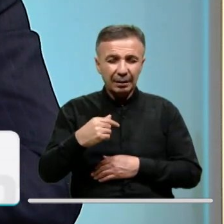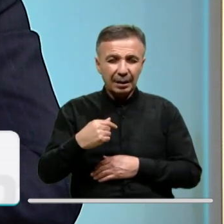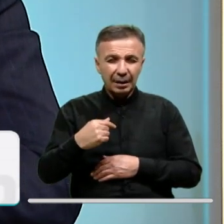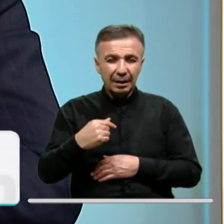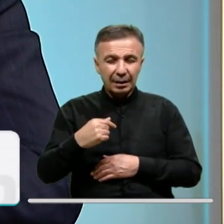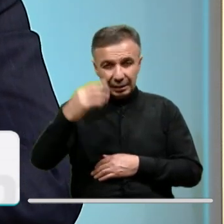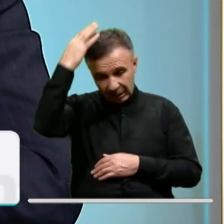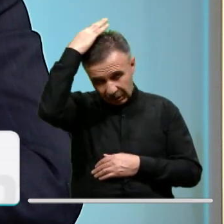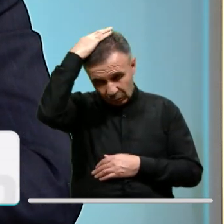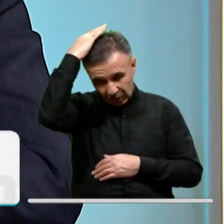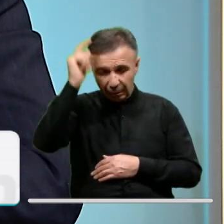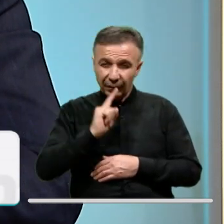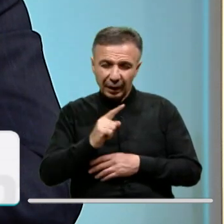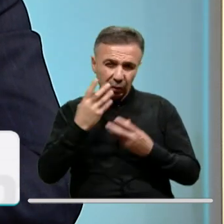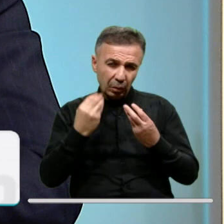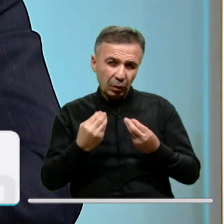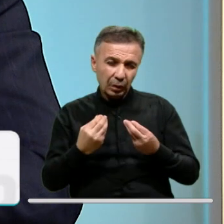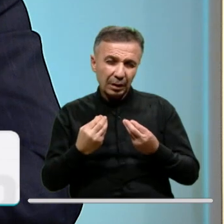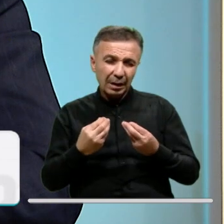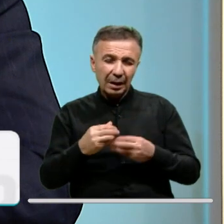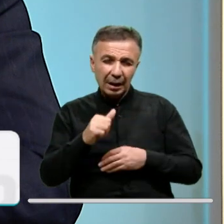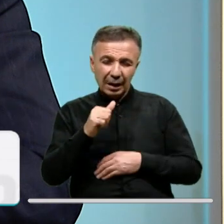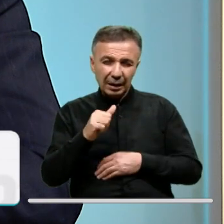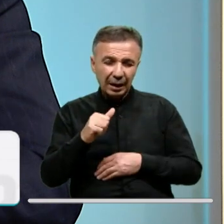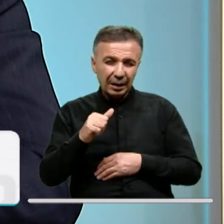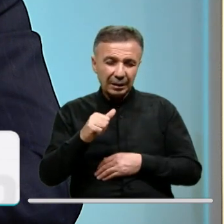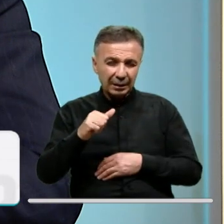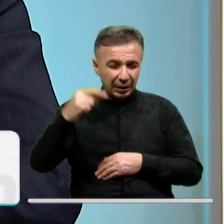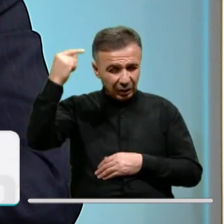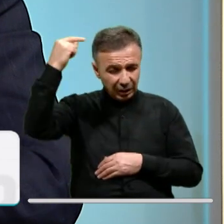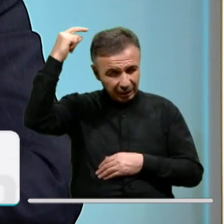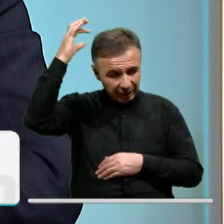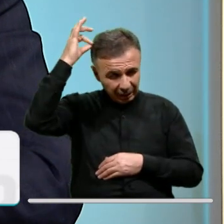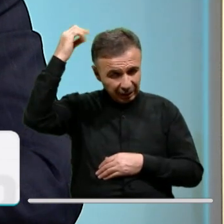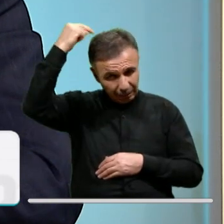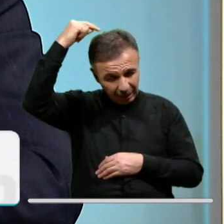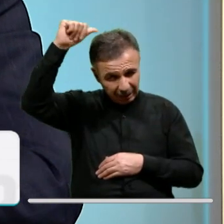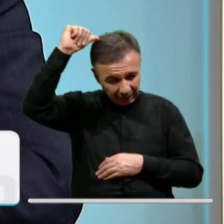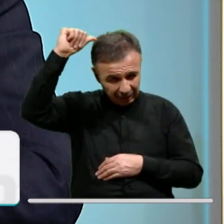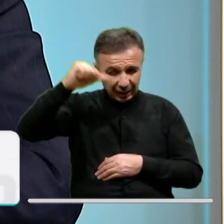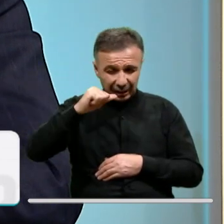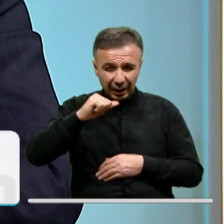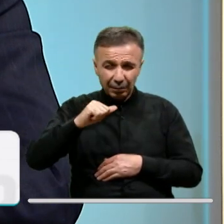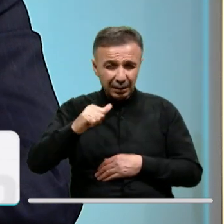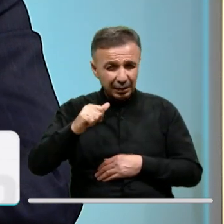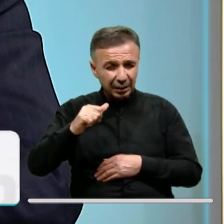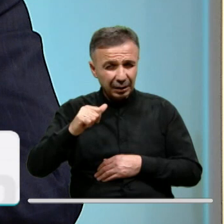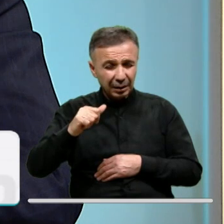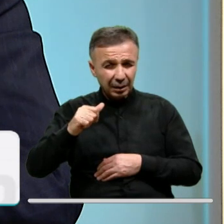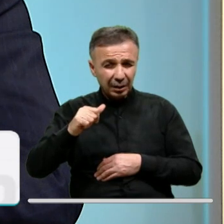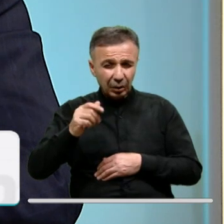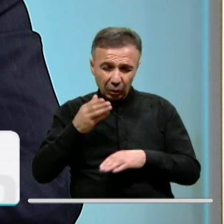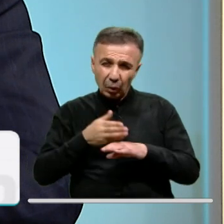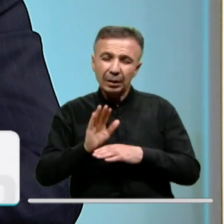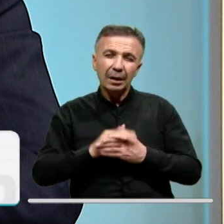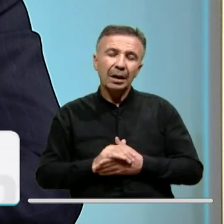yerine gelmiştir saç diplerin ıslanması gibi bir şey söz konusu değildir Bu bir meşakkattir hatta